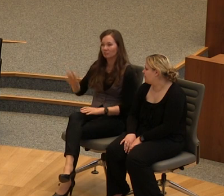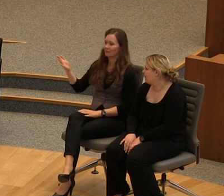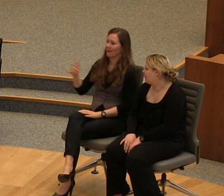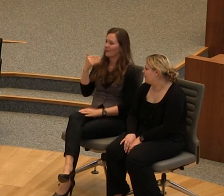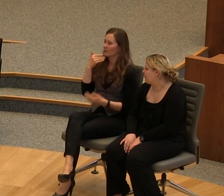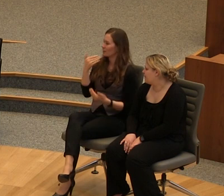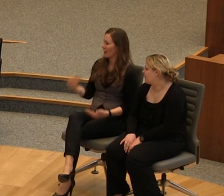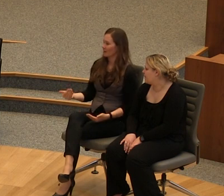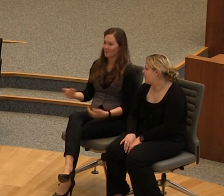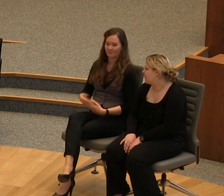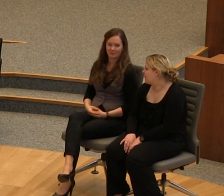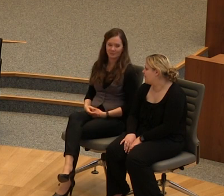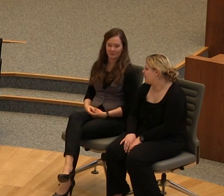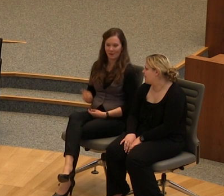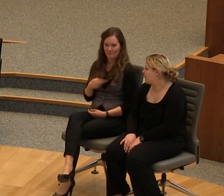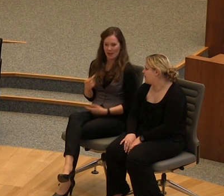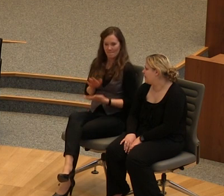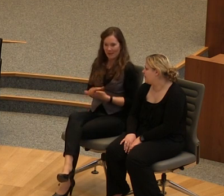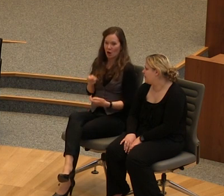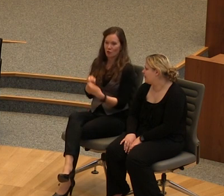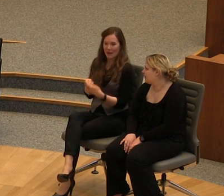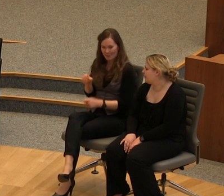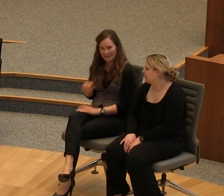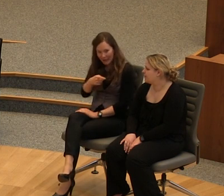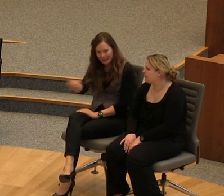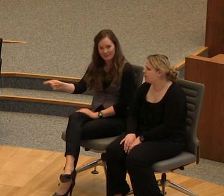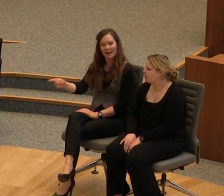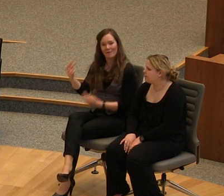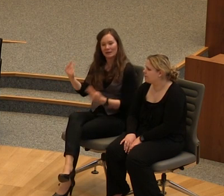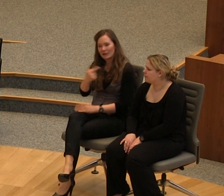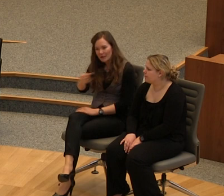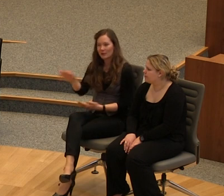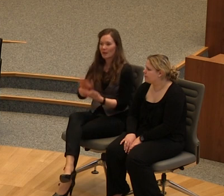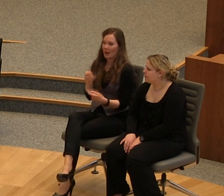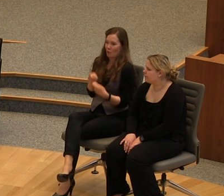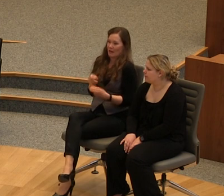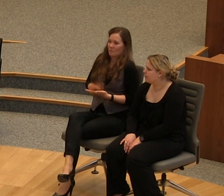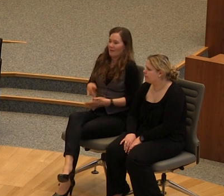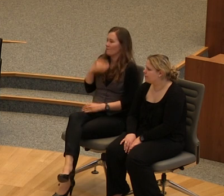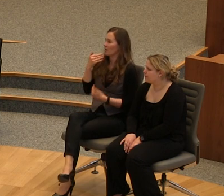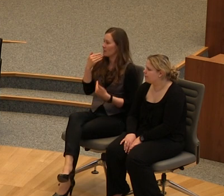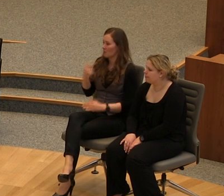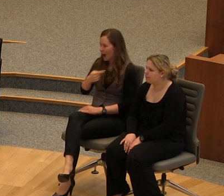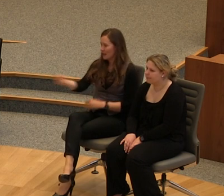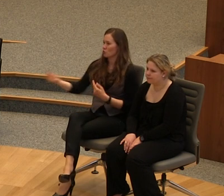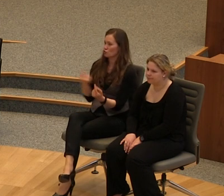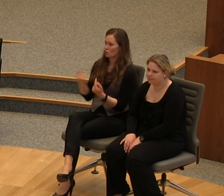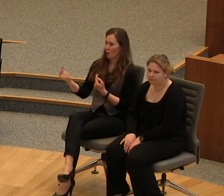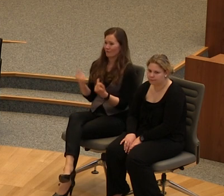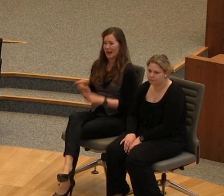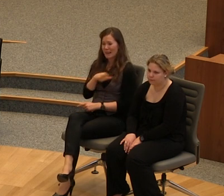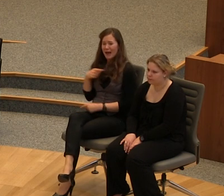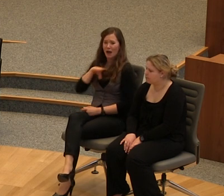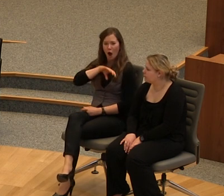beigetragen haben. Vielen Dank. Wir bleiben in Kontakt mit Ihnen. Bleiben Sie uns gewogen. Ich bedanke mich, dass Sie alle gekommen sind, so